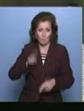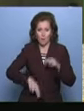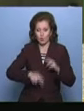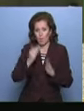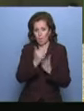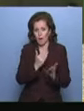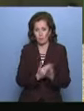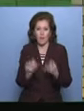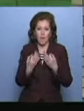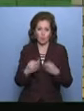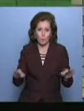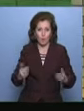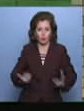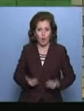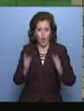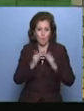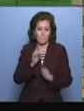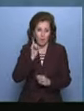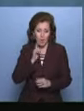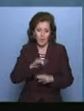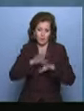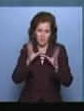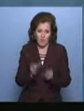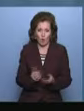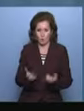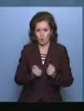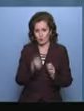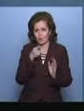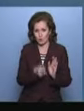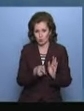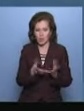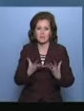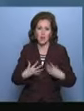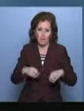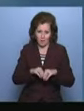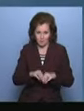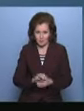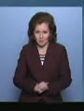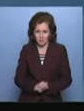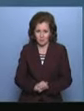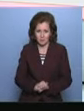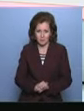молодым». Всего в этом году по этой программе новое жилье получат 1000 семей.